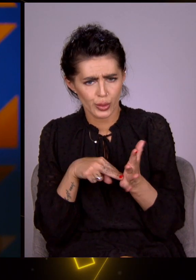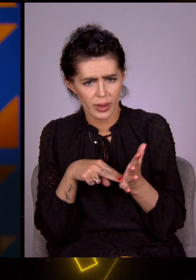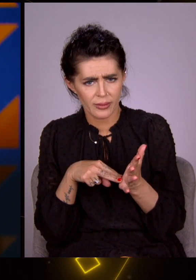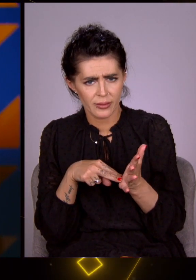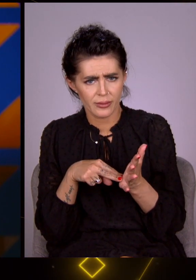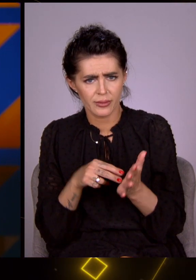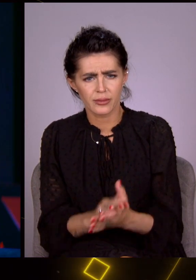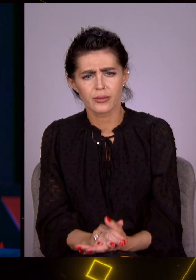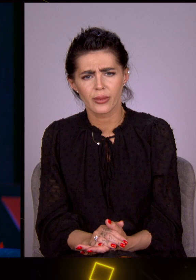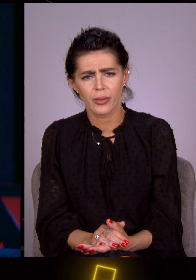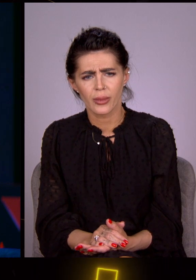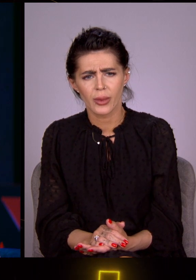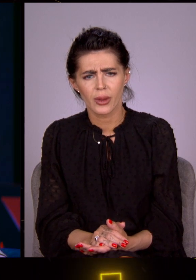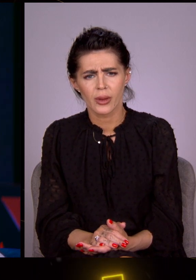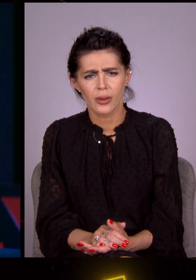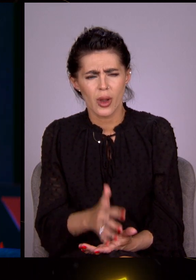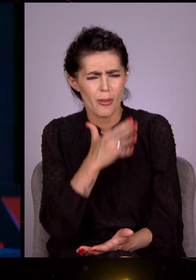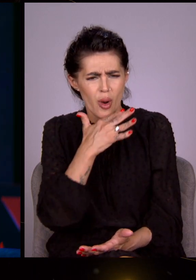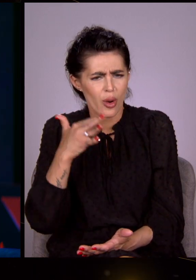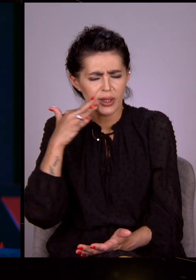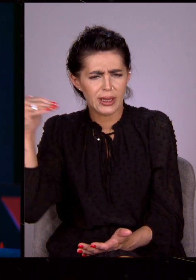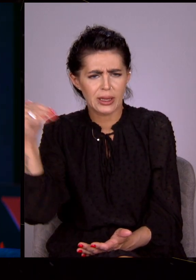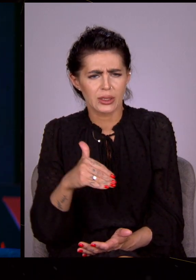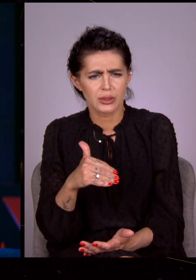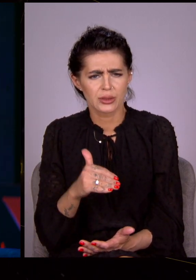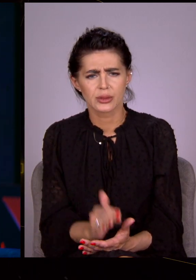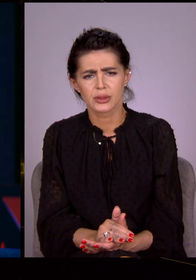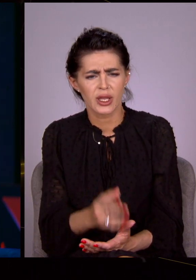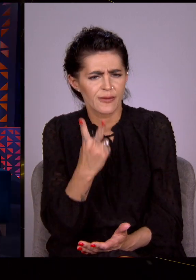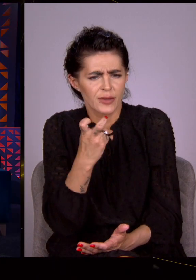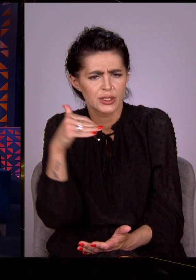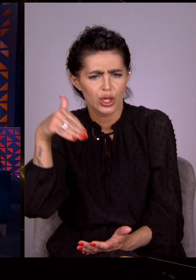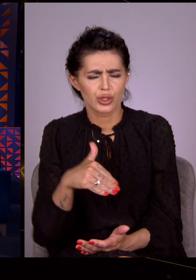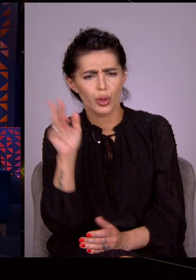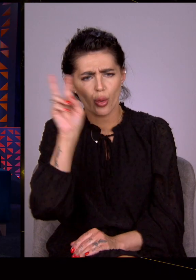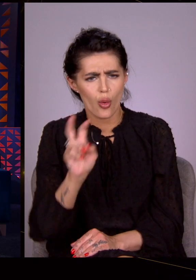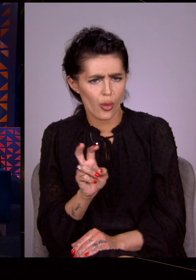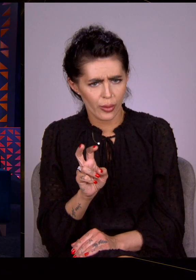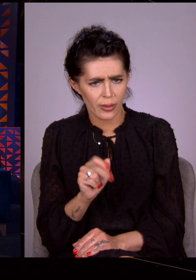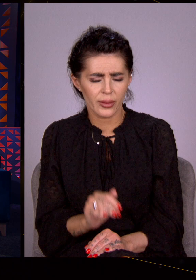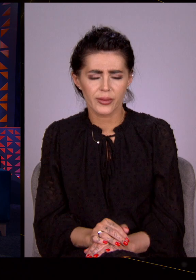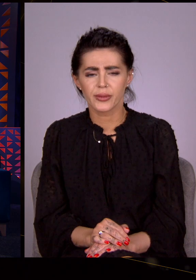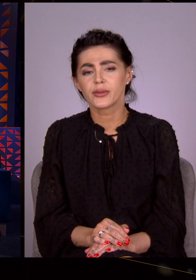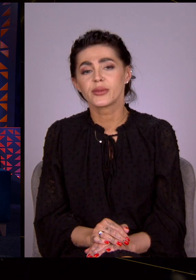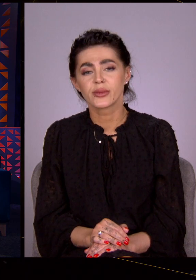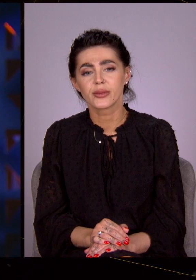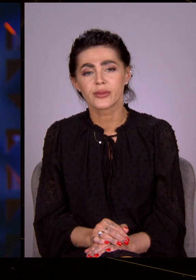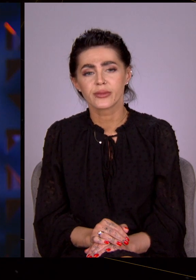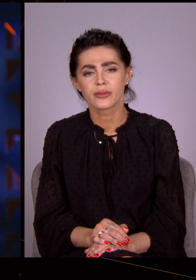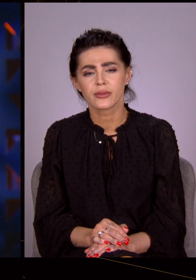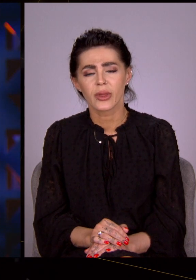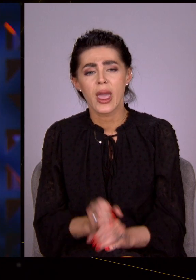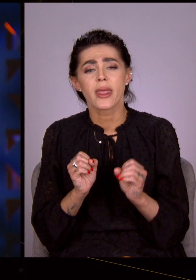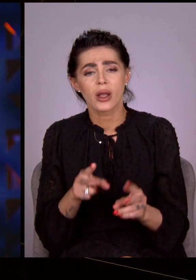200. Багато. Скільки тисяч доларів? Скільки? 200 тисяч доларів. Як ти думаєш,